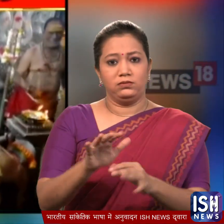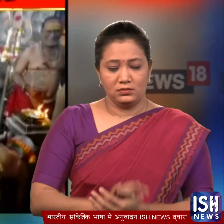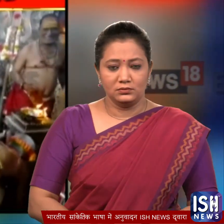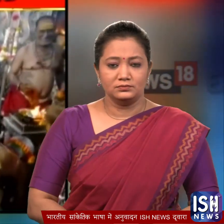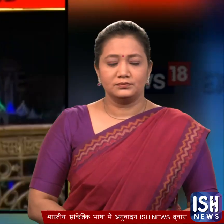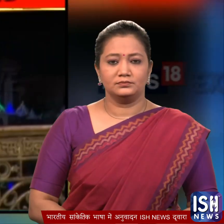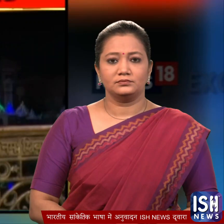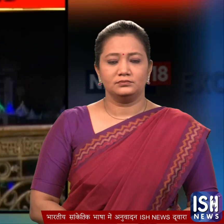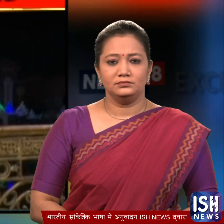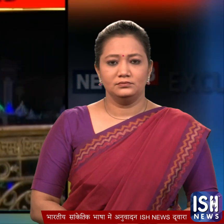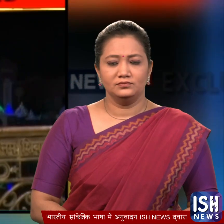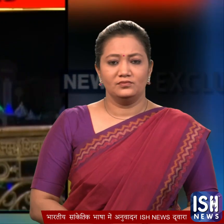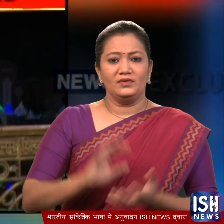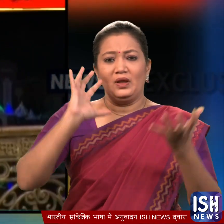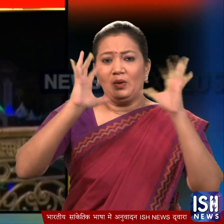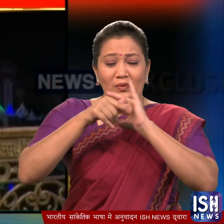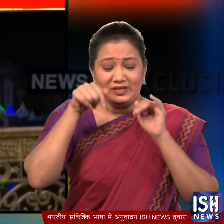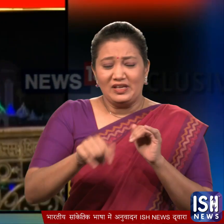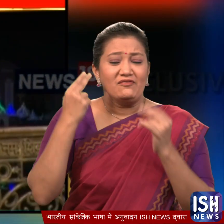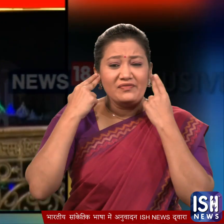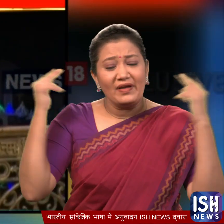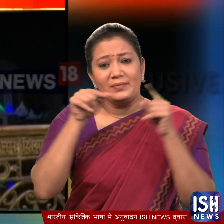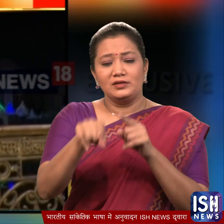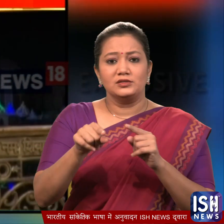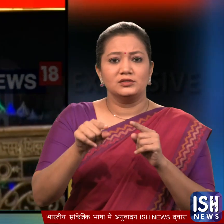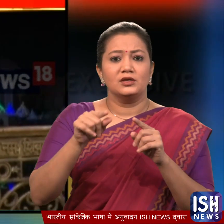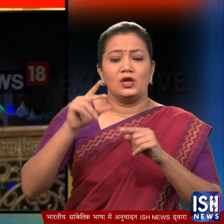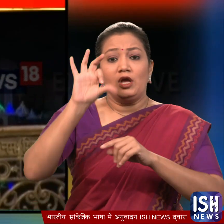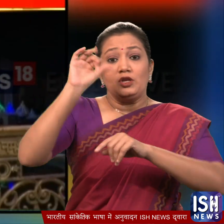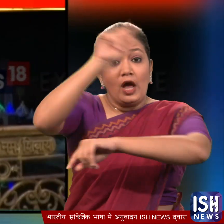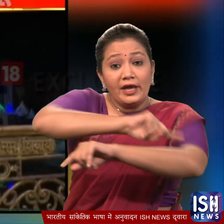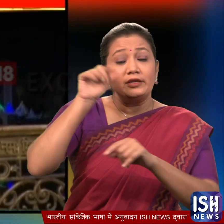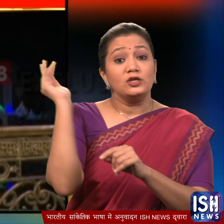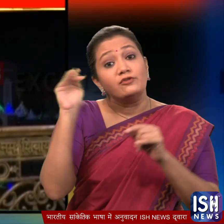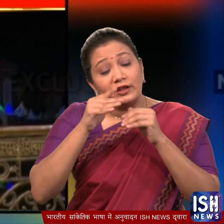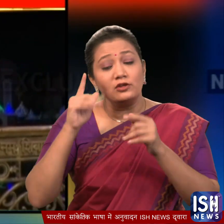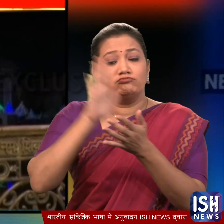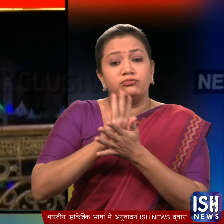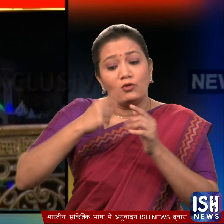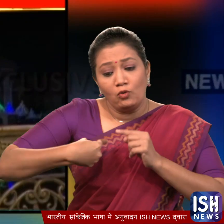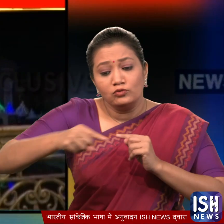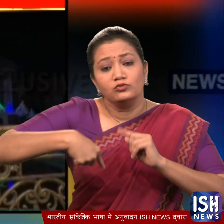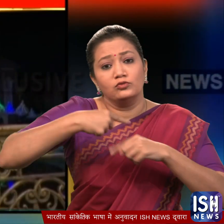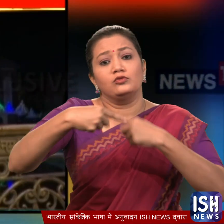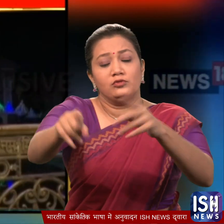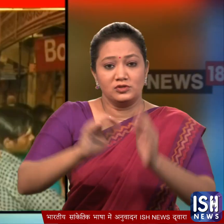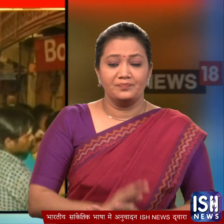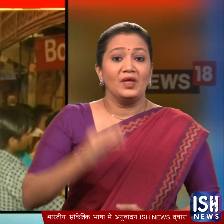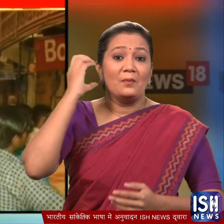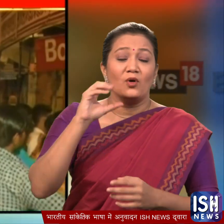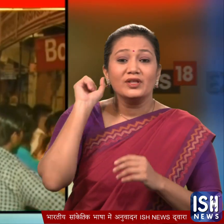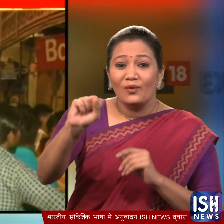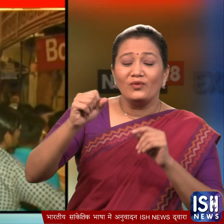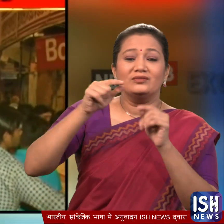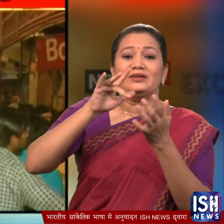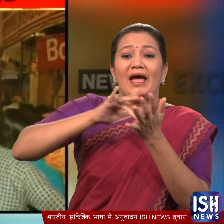हुए। विश्व भर में सिर्फ महाकालेश्वर मंदिर ऐसा है जहां पर पूरे 9 दिन तक शिवरात्रि का उत्सव मनाया जाता है। प्रधानमंत्री